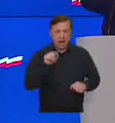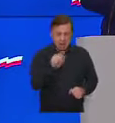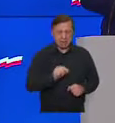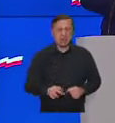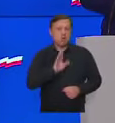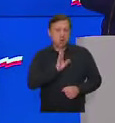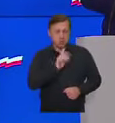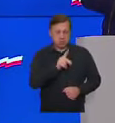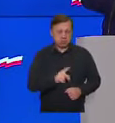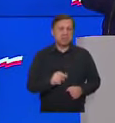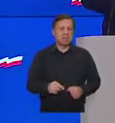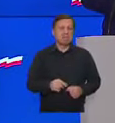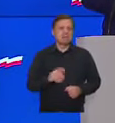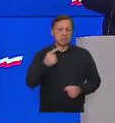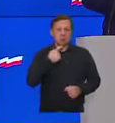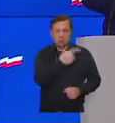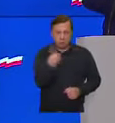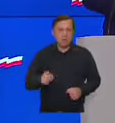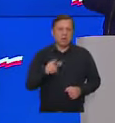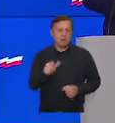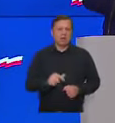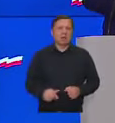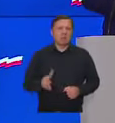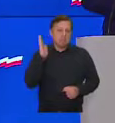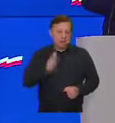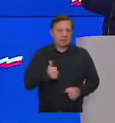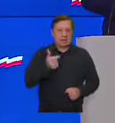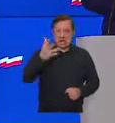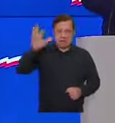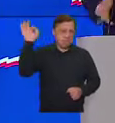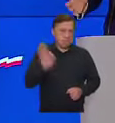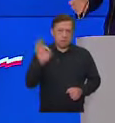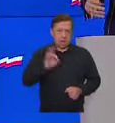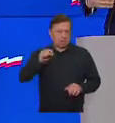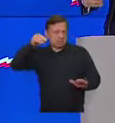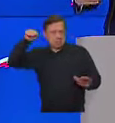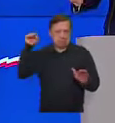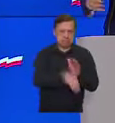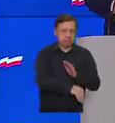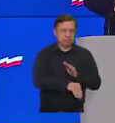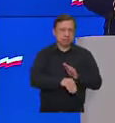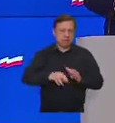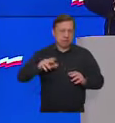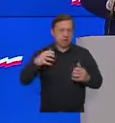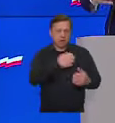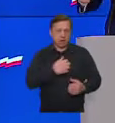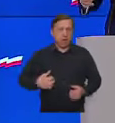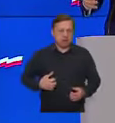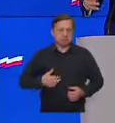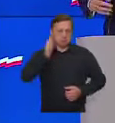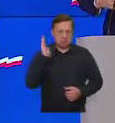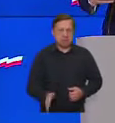Stanach Zjednoczonych będzie recesja kilkunastoprocentowa, bardzo głęboka. To na pewno